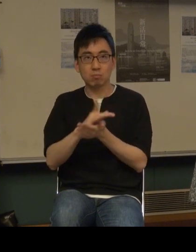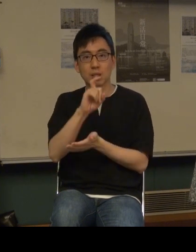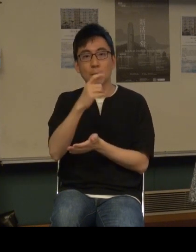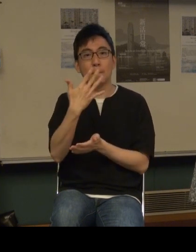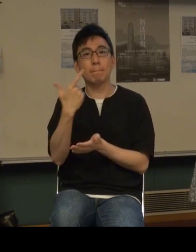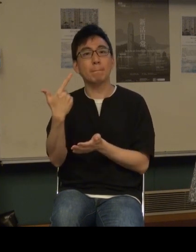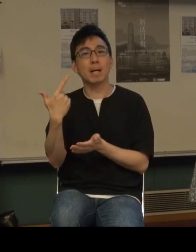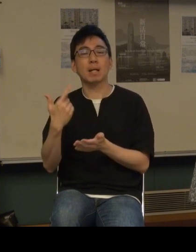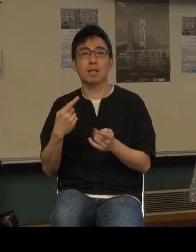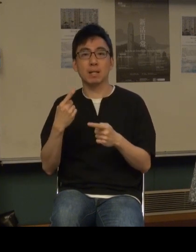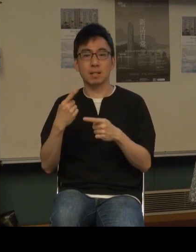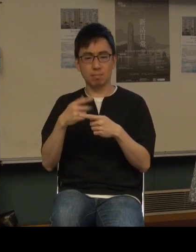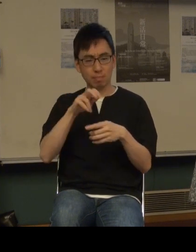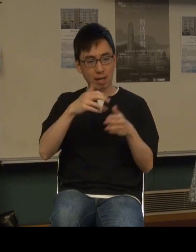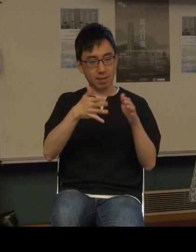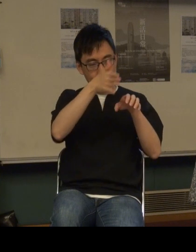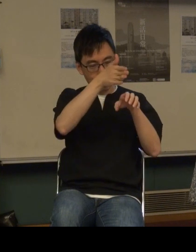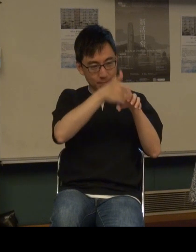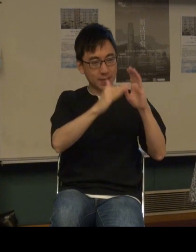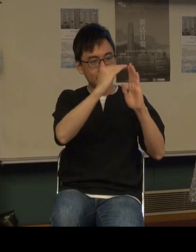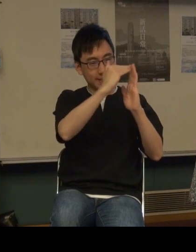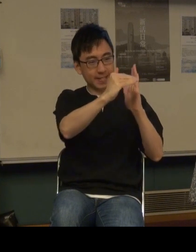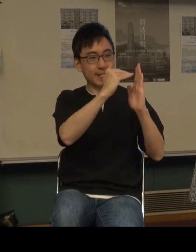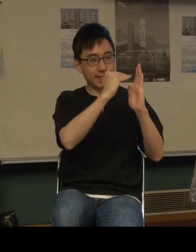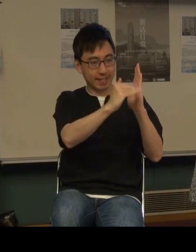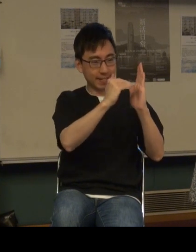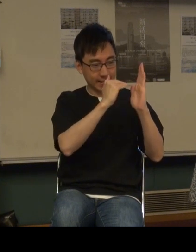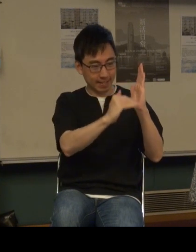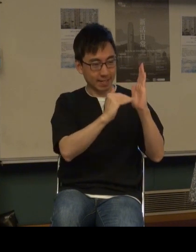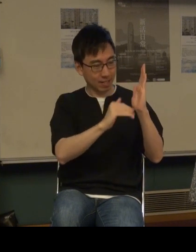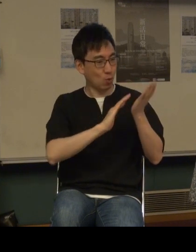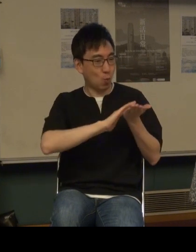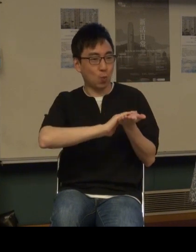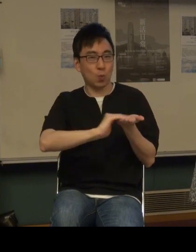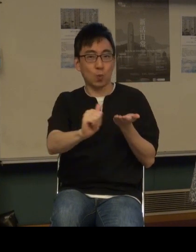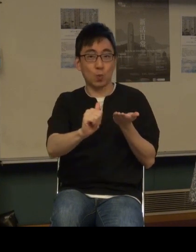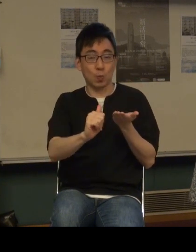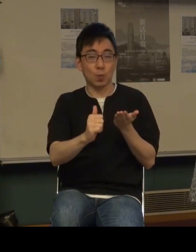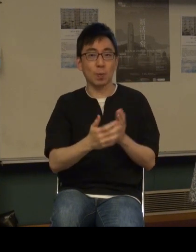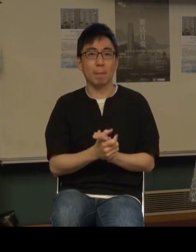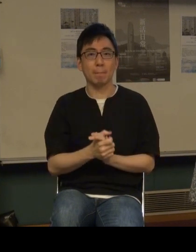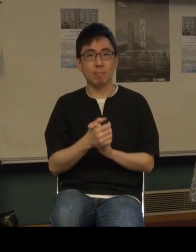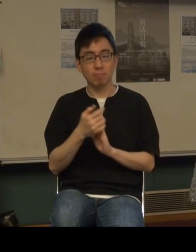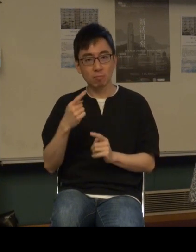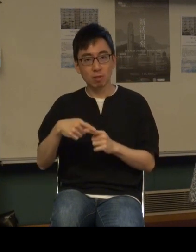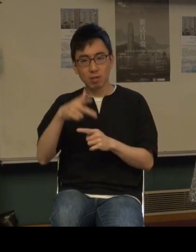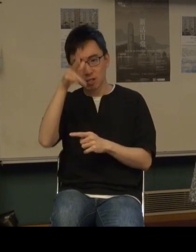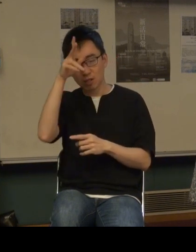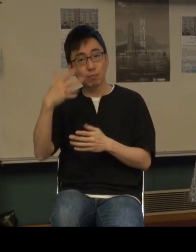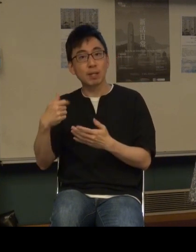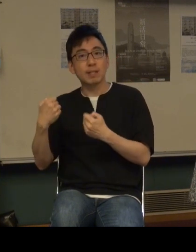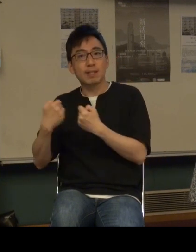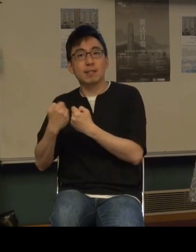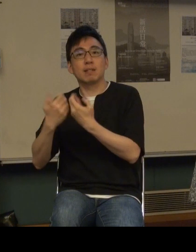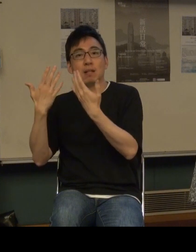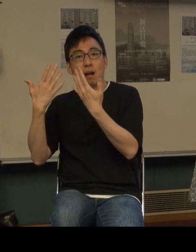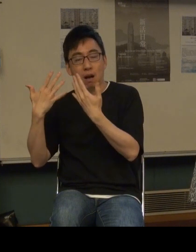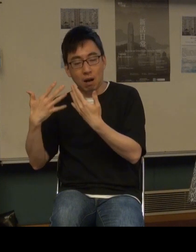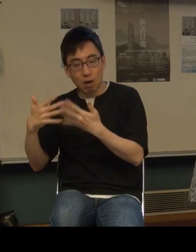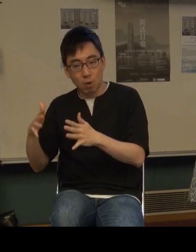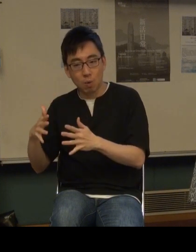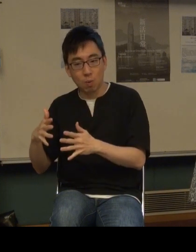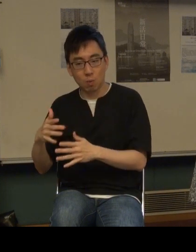個立面處理咧係非常之井井有條，有一個秩序喺度嘅。咁政府喺戰後咧，其實咧見到